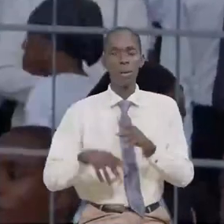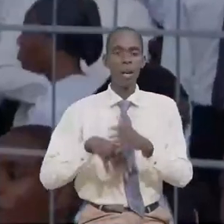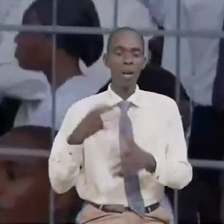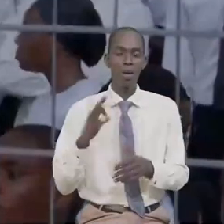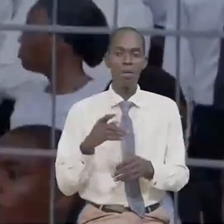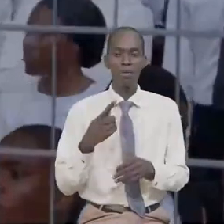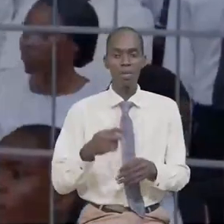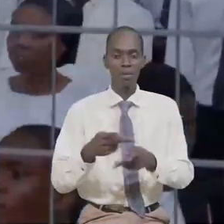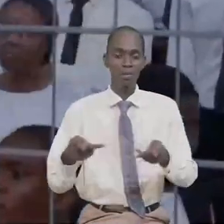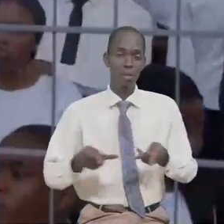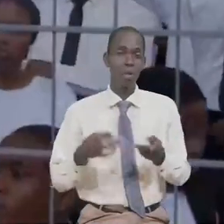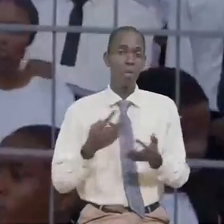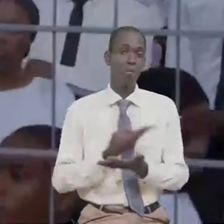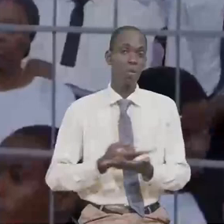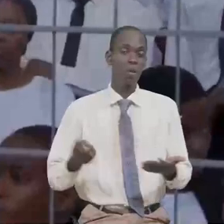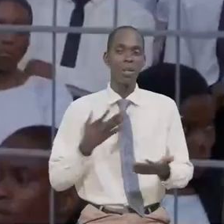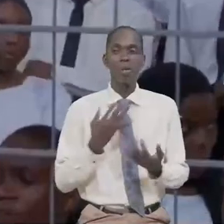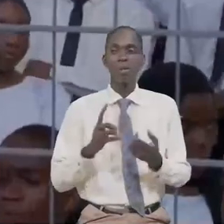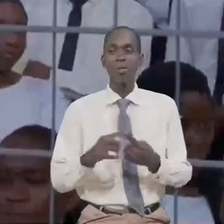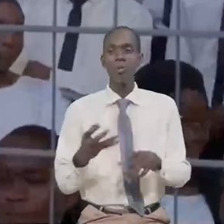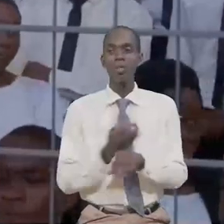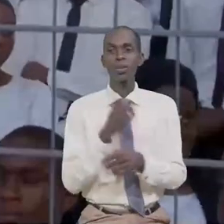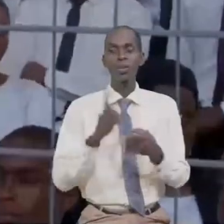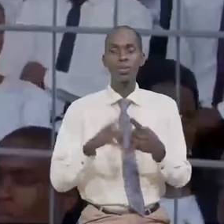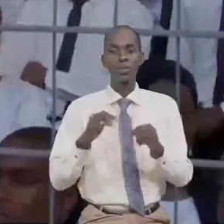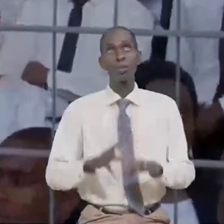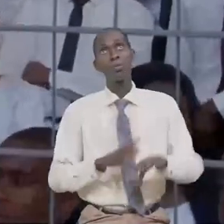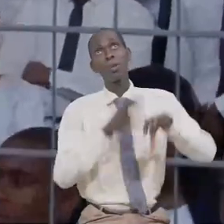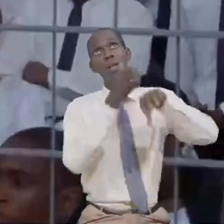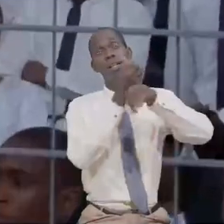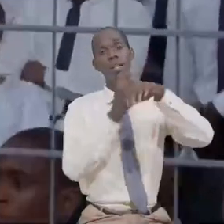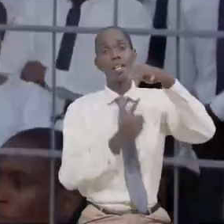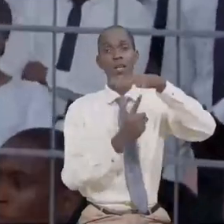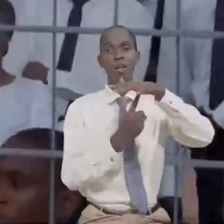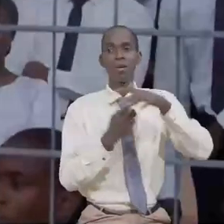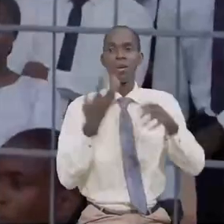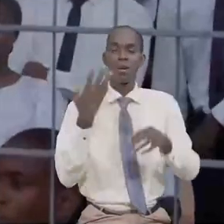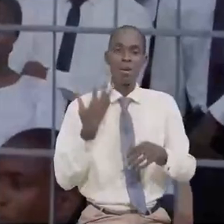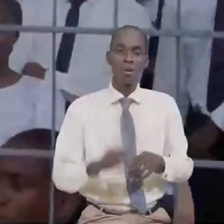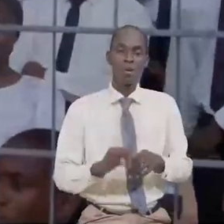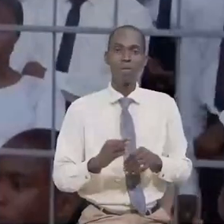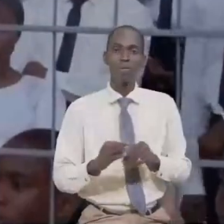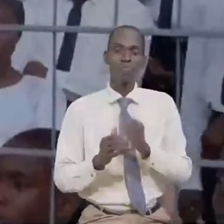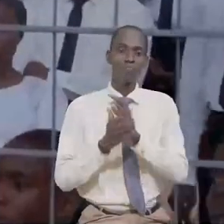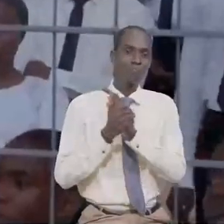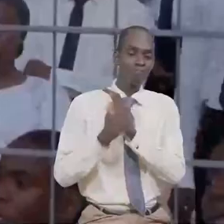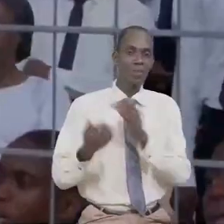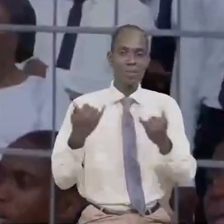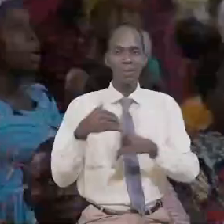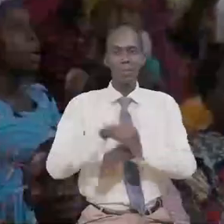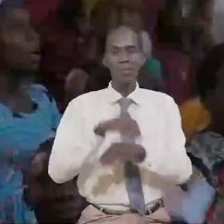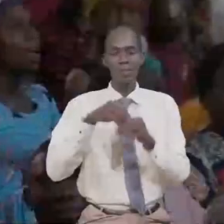et je veux t'emmener au sommet de la montagne de maîtrise ce soir au nom de Jésus